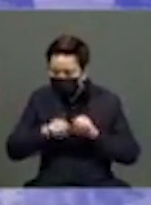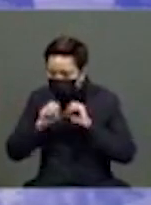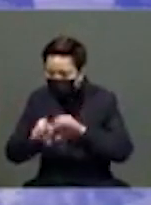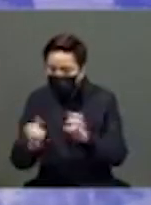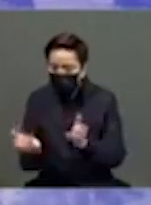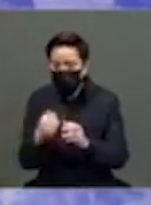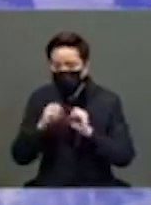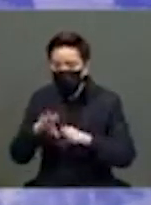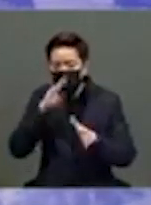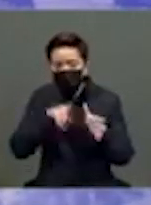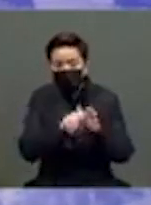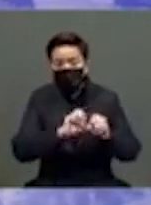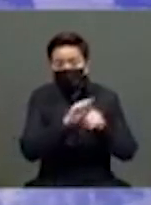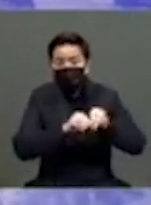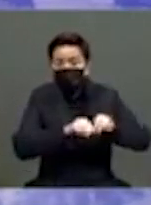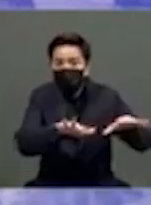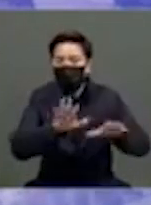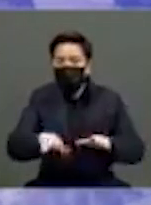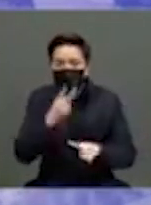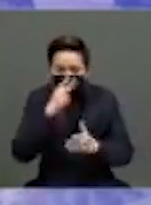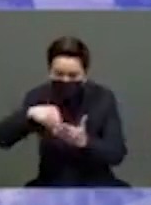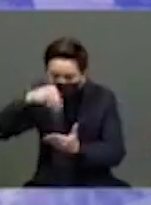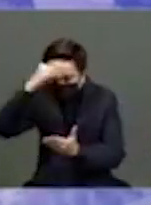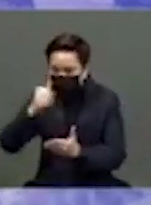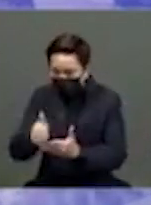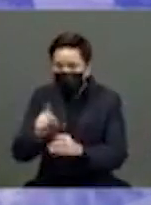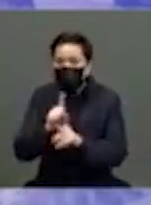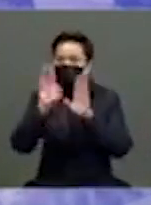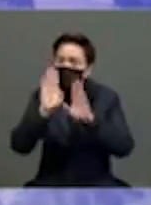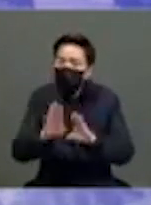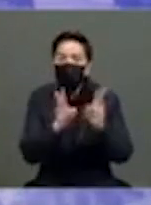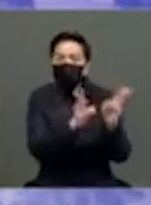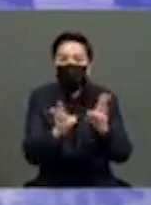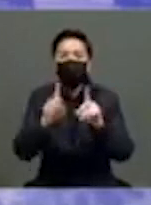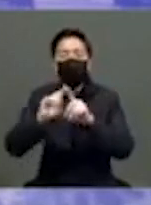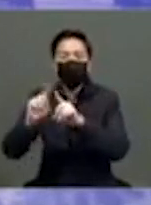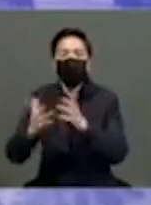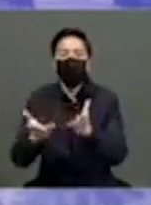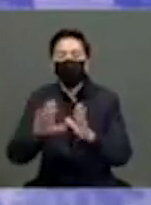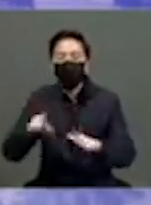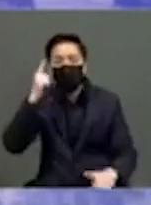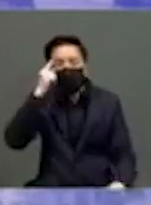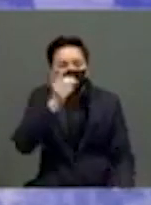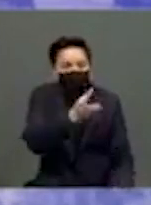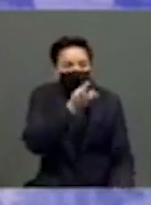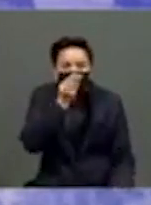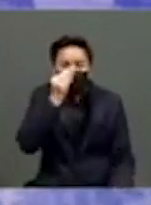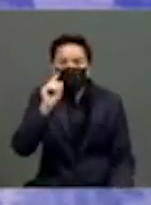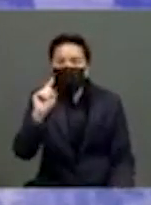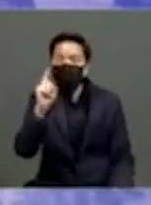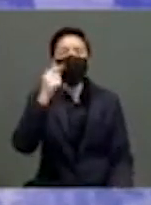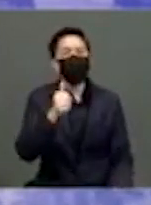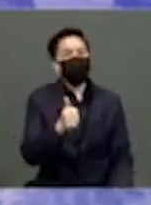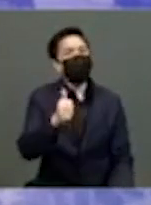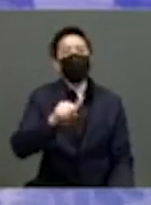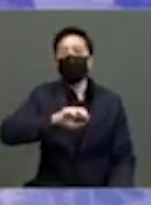ครับถึงแม้จะเกิดโรคระบาดเด็กๆก็ได้เรียนหนังสือหรือจะได้เรียนในและลูกแบบเขาก็จะได้รับรู้สิ่งใหม่ๆดีทั้ง